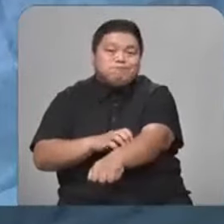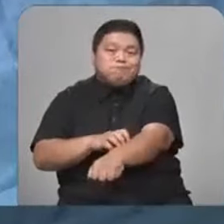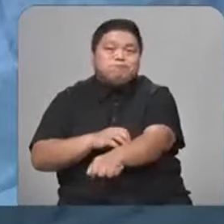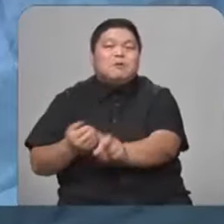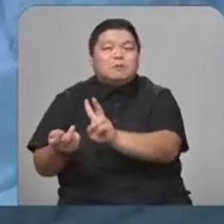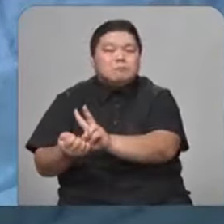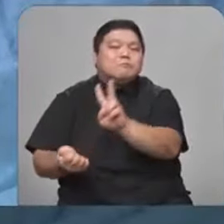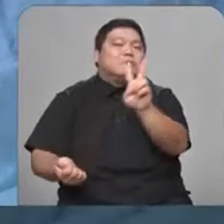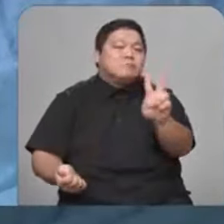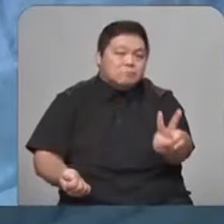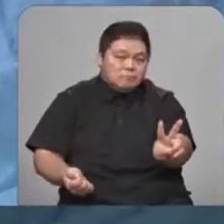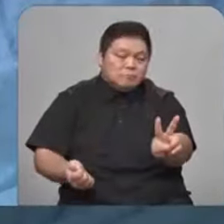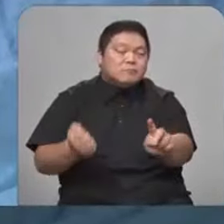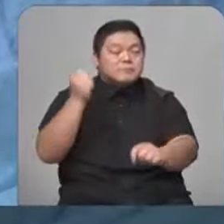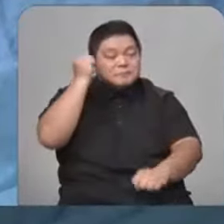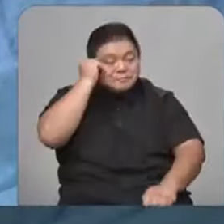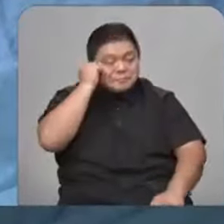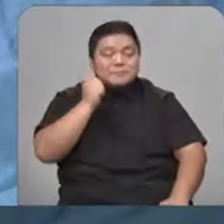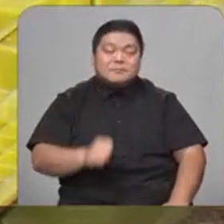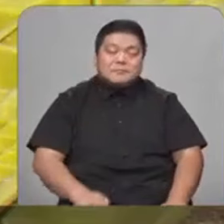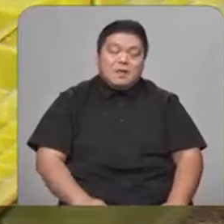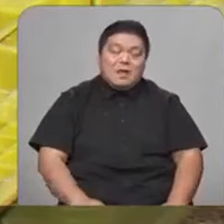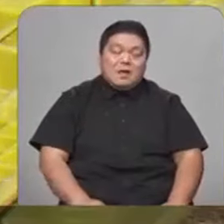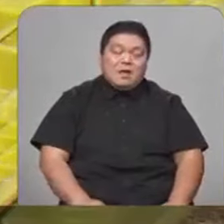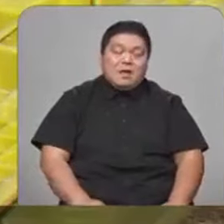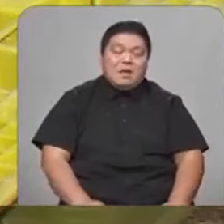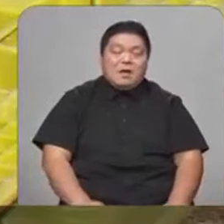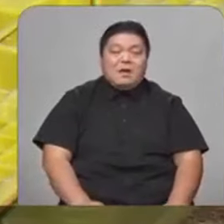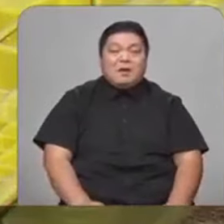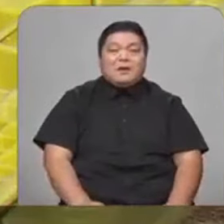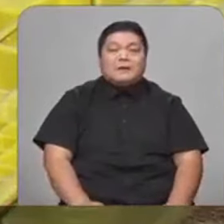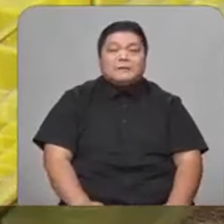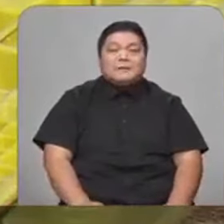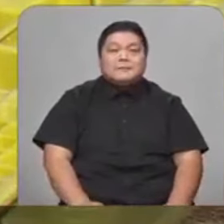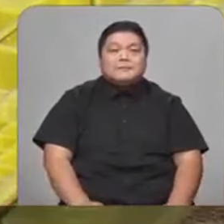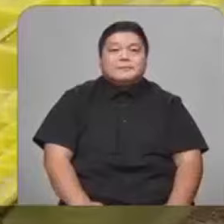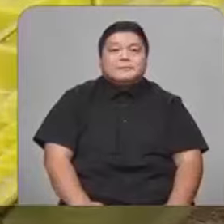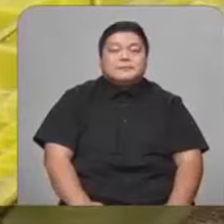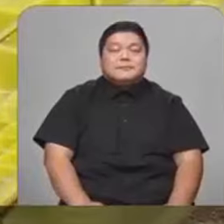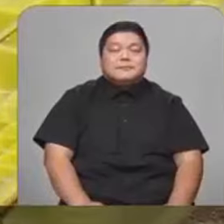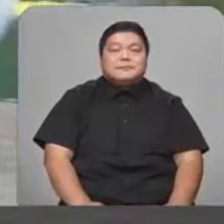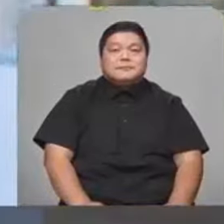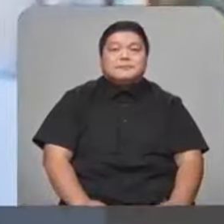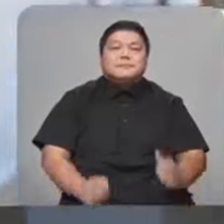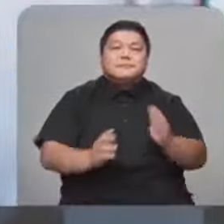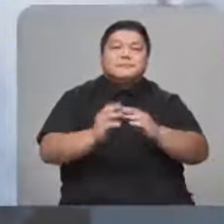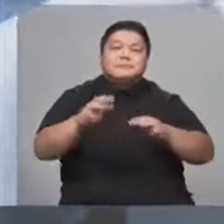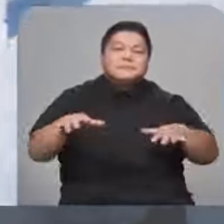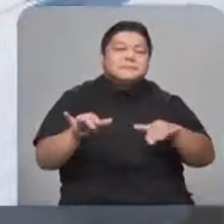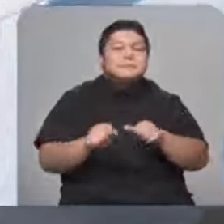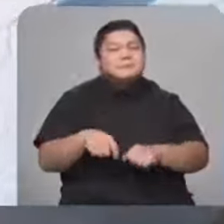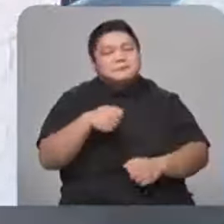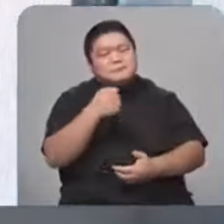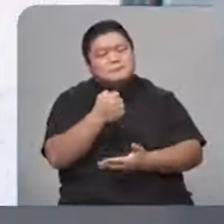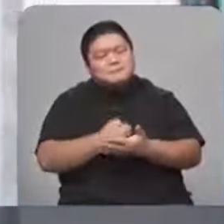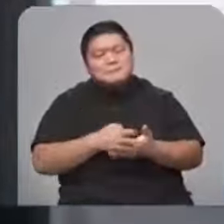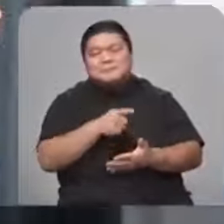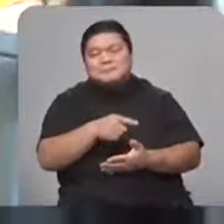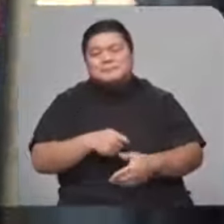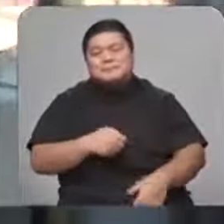둘이 불편함을 느껴 움막에서 잠을 자다 사고를 당했다는 겁니다. 동네 주민들은 안타깝다는